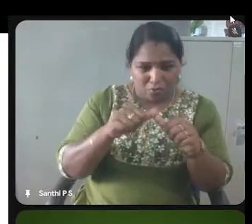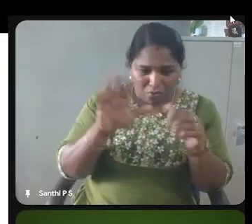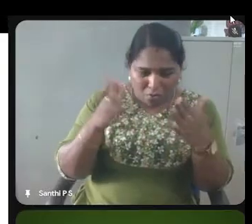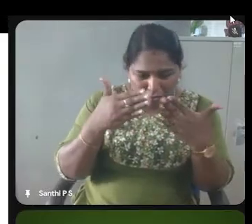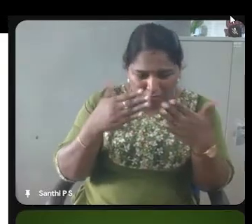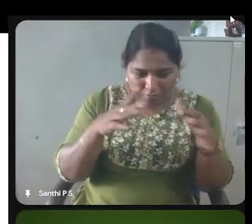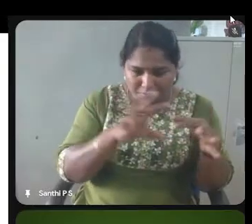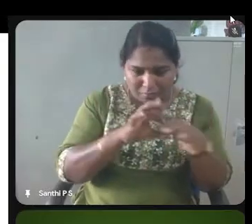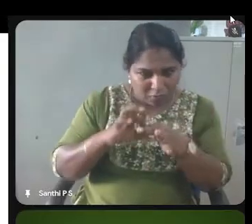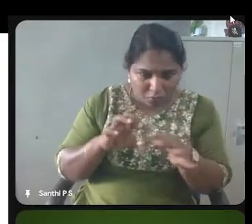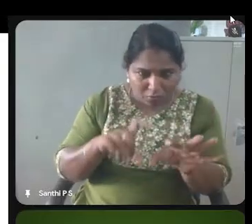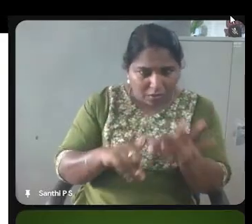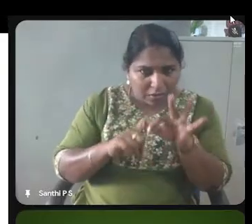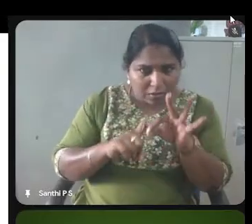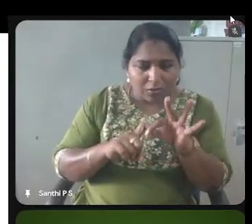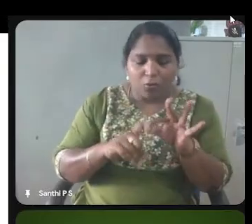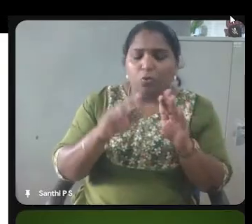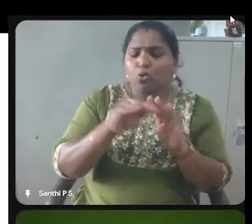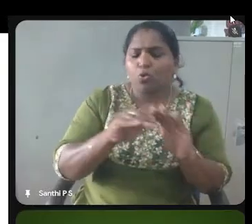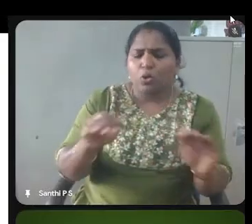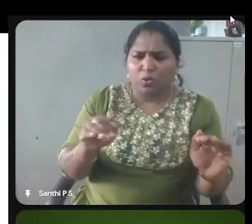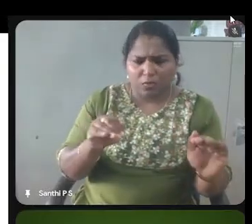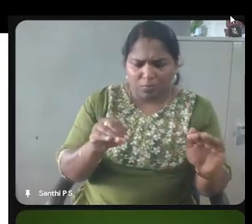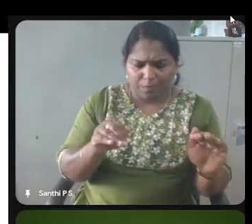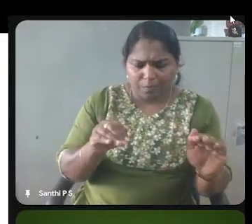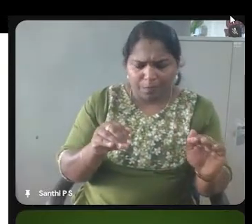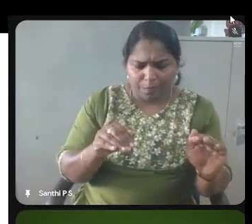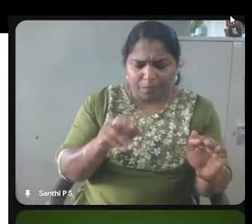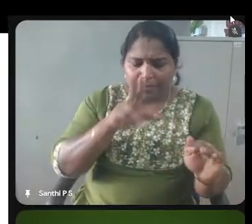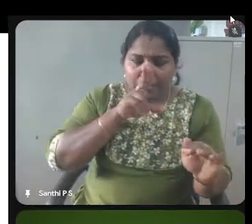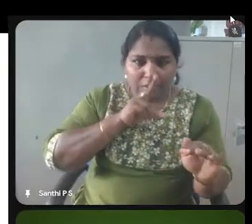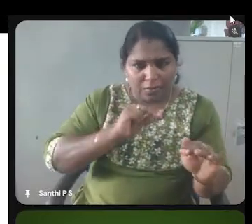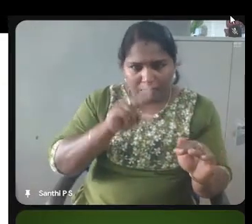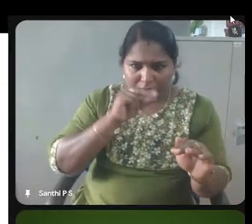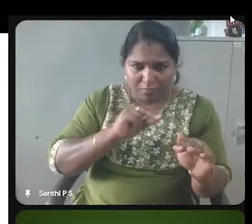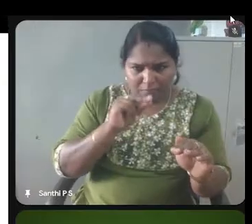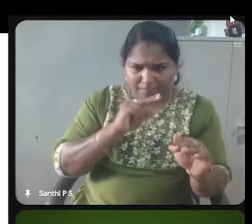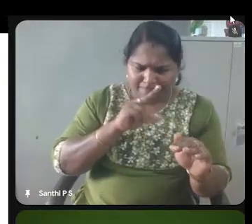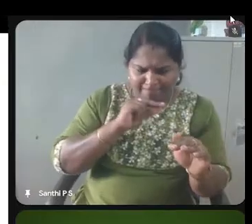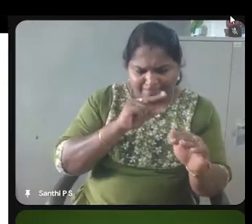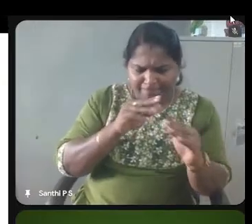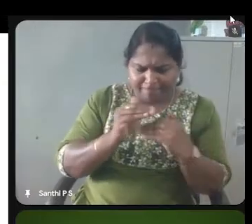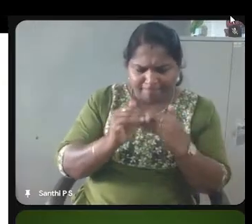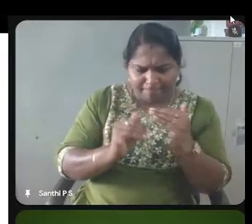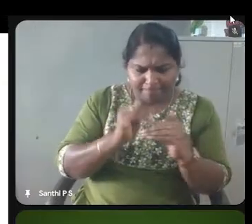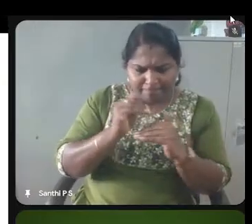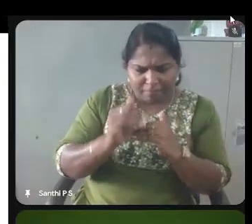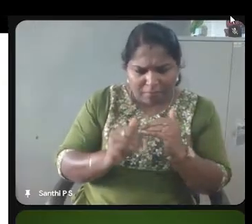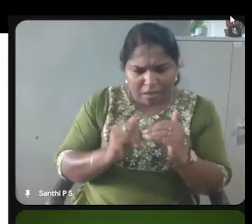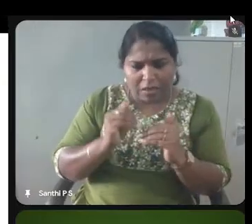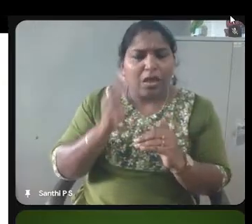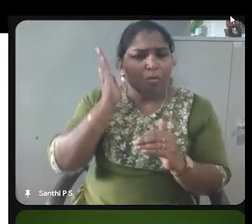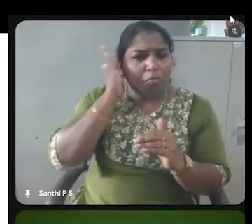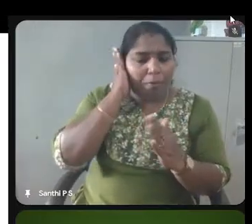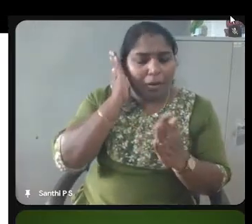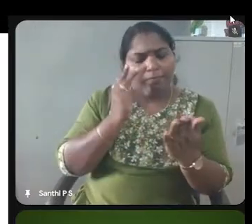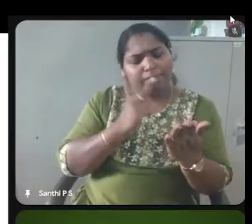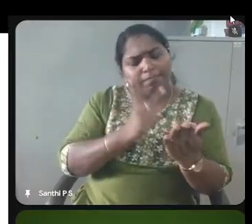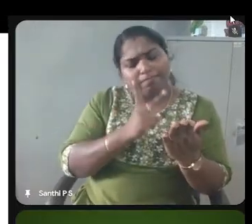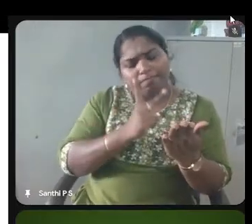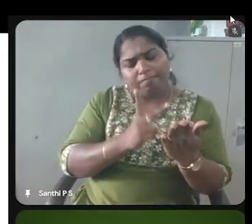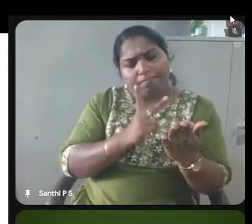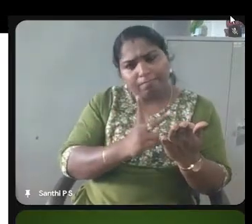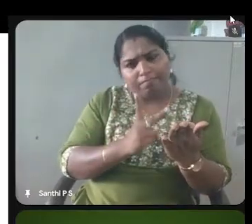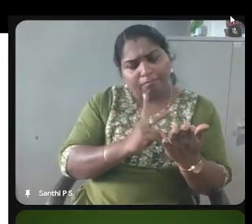ആണ്. അതായത് കൊച്ചു കുട്ടികൾ ഇപ്പോ നന്നായിട്ട് സംസാരിച്ച് വരുന്ന പ്രായമായിരിക്കും. അപ്പൊ അവരുടെ സ്ക്രീൻ ടൈം കൂടിയിട്ട് സംസാരം